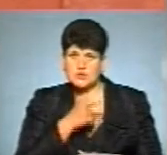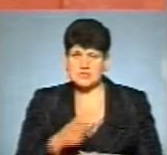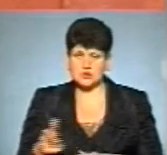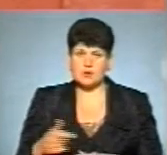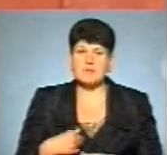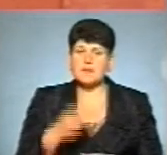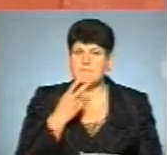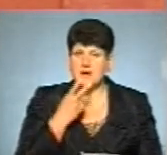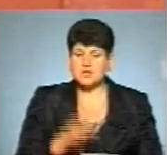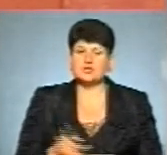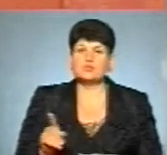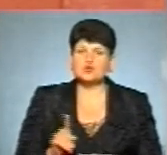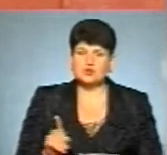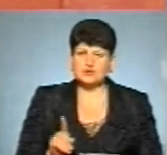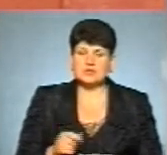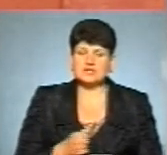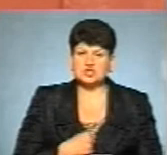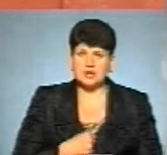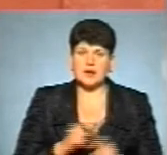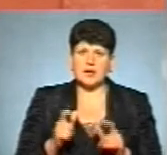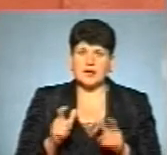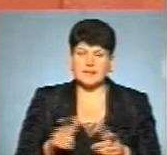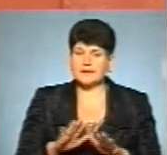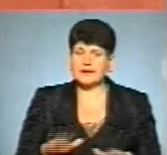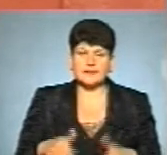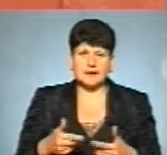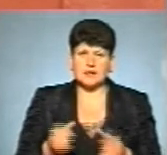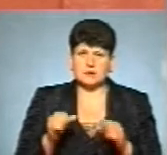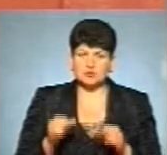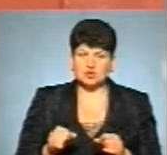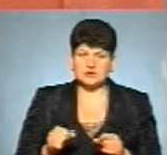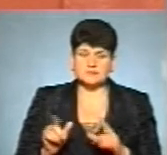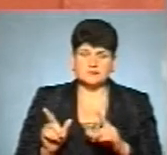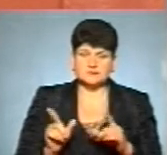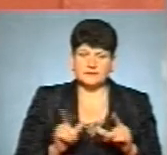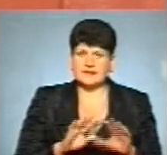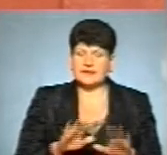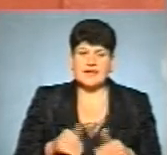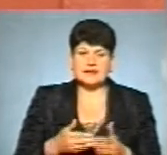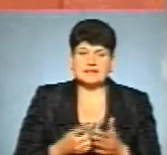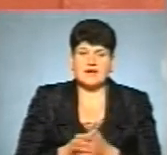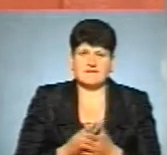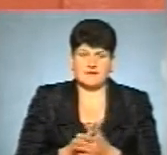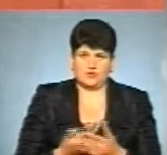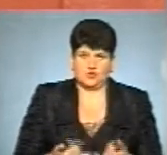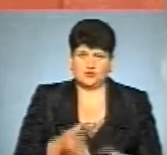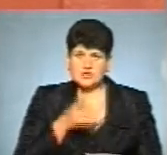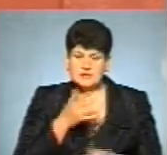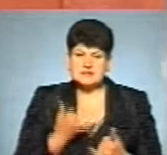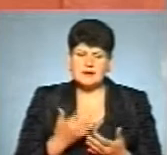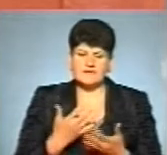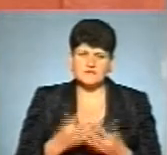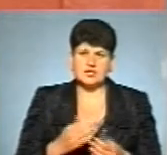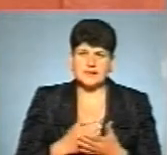Ми бачимо, що... На жаль, карантин нам не дає можливості пересуватися, не давав можливості до цього часу, бо зараз вже є якісь певні